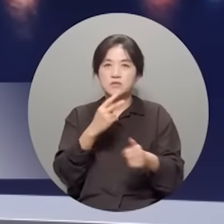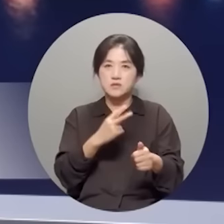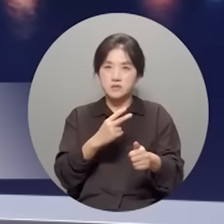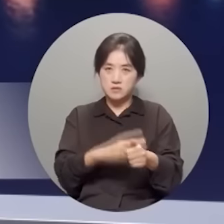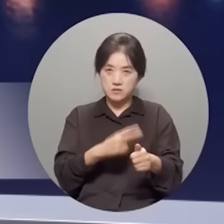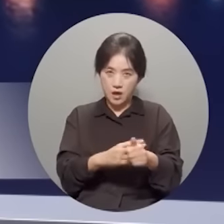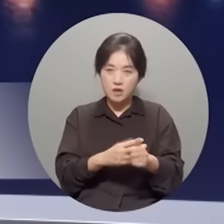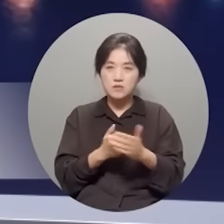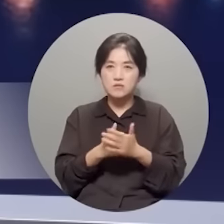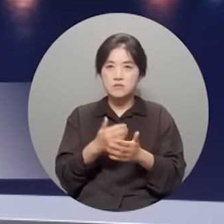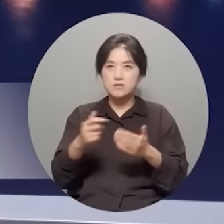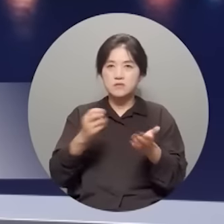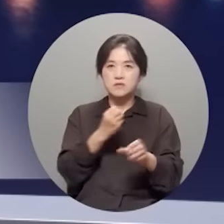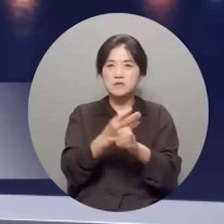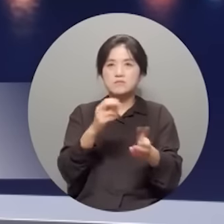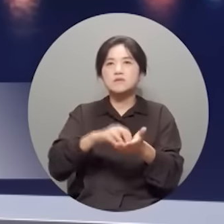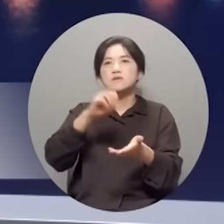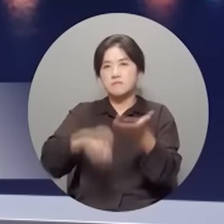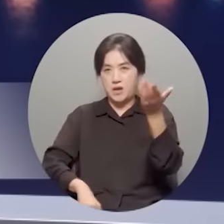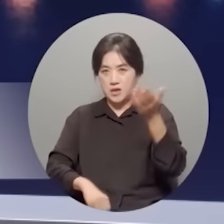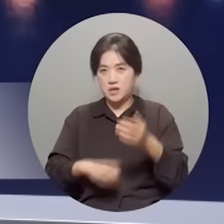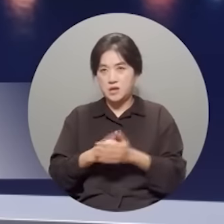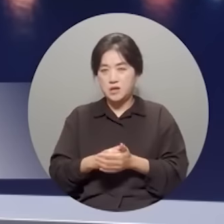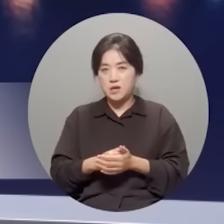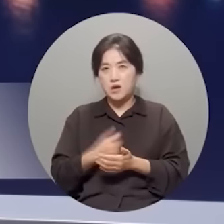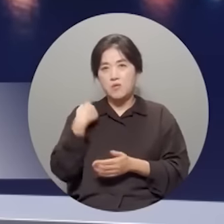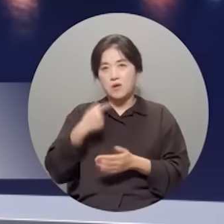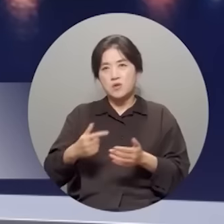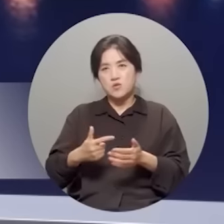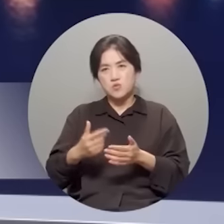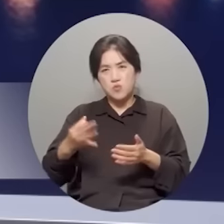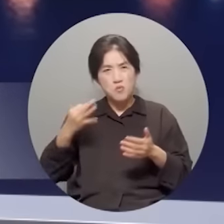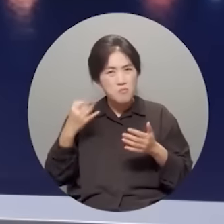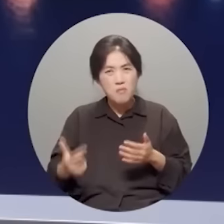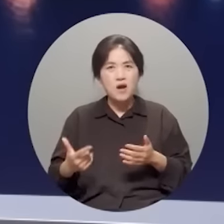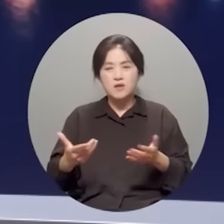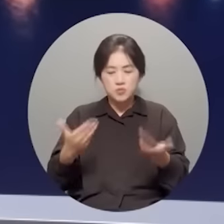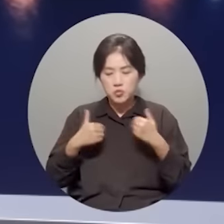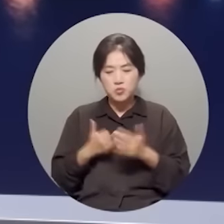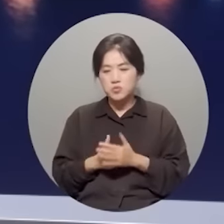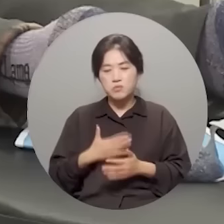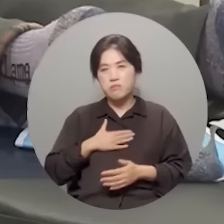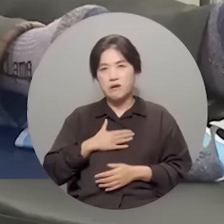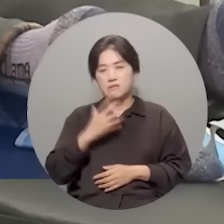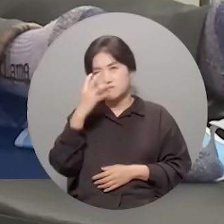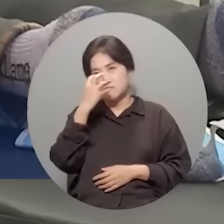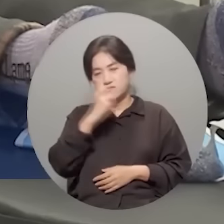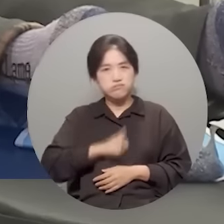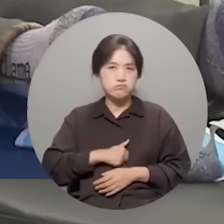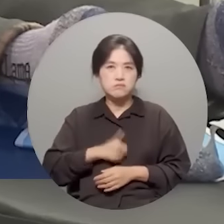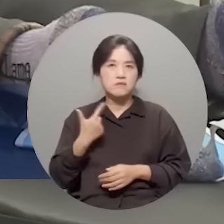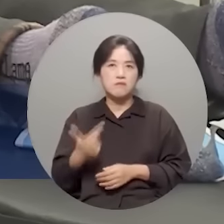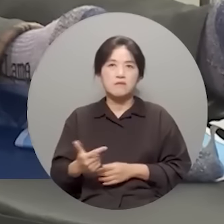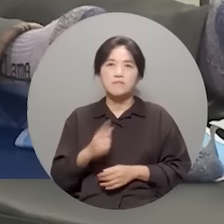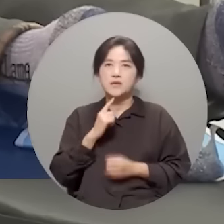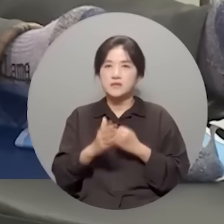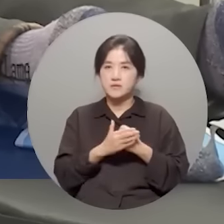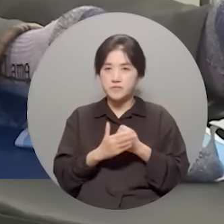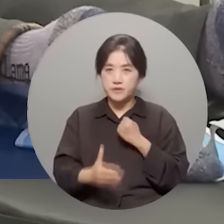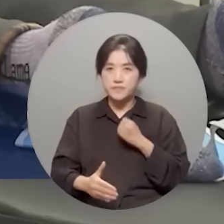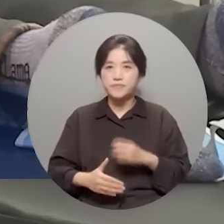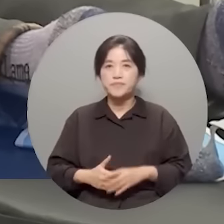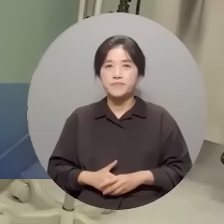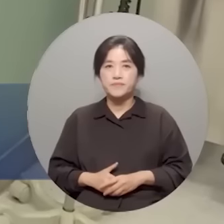그만두고 있습니다 돈을 아무리 많이 줘도 자괴감이 크다는 겁니다 지금 상황에서는 도저히 뭐